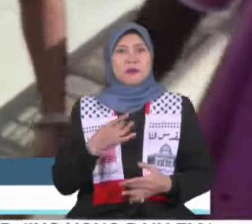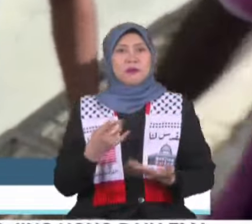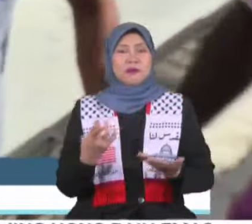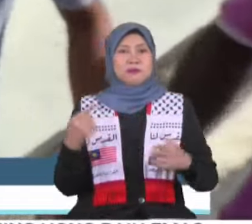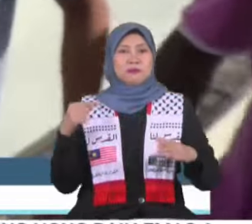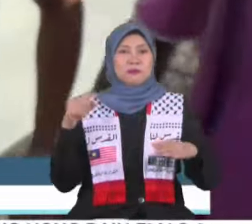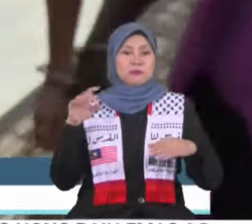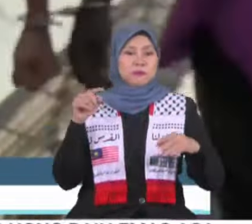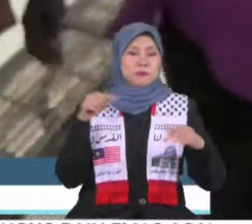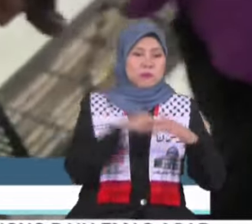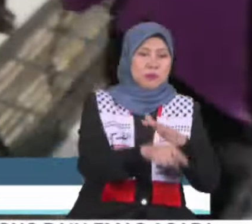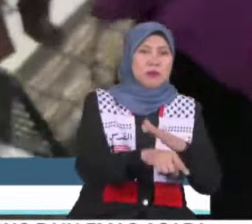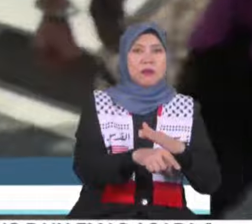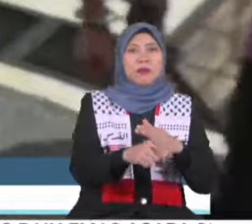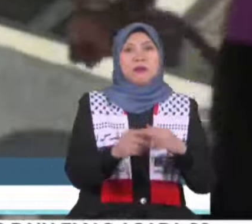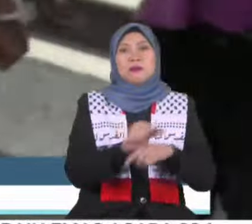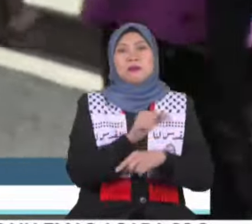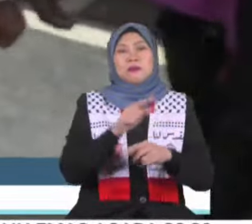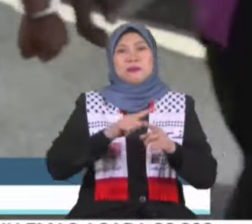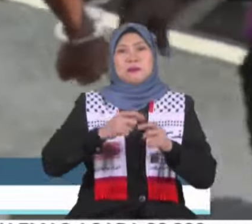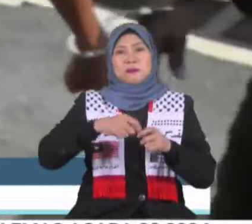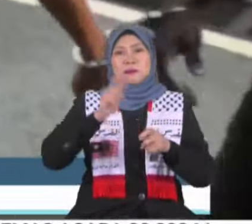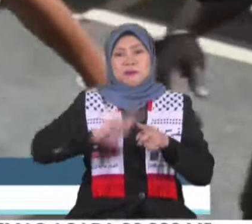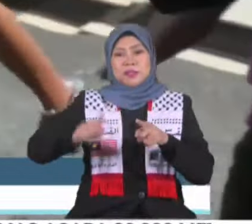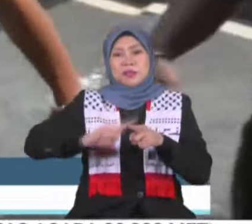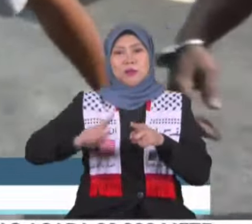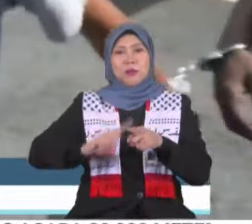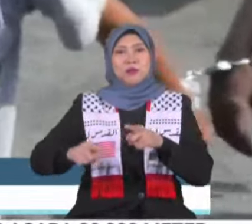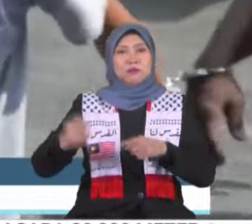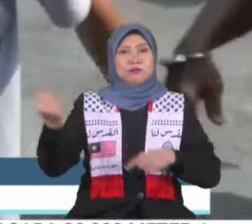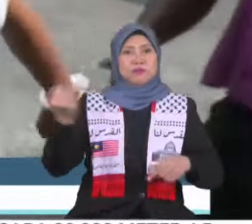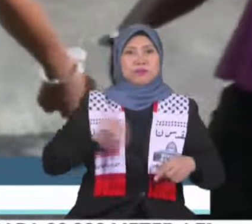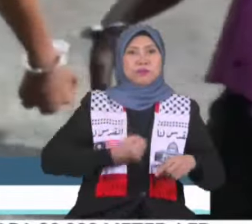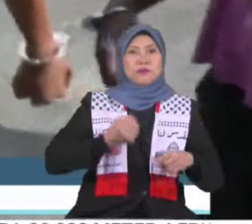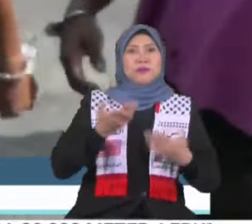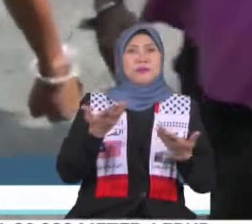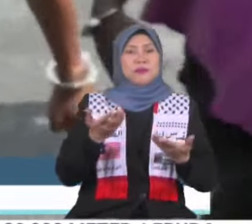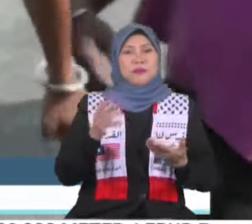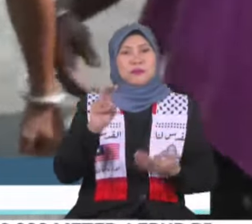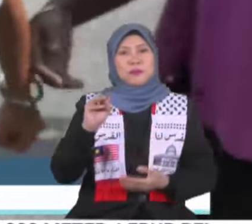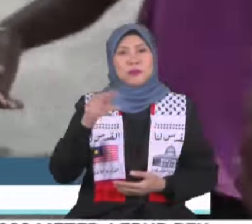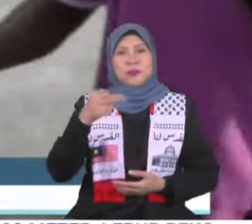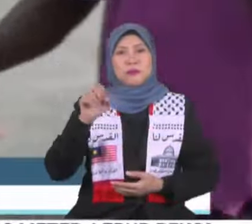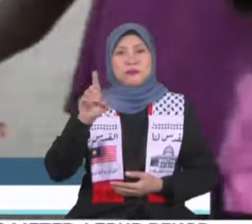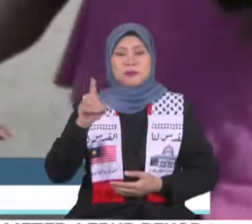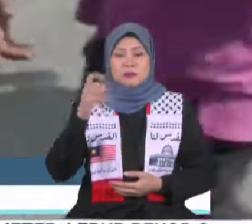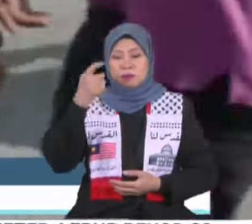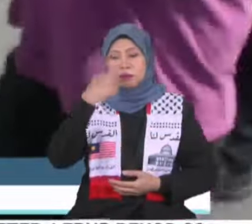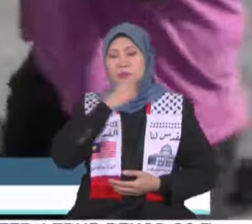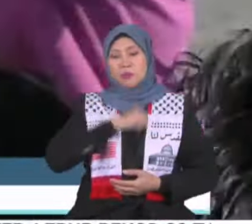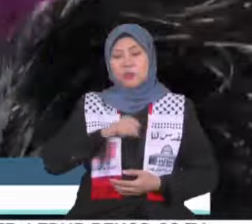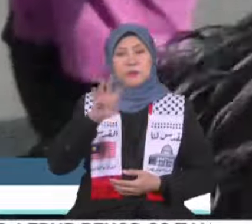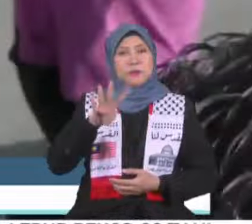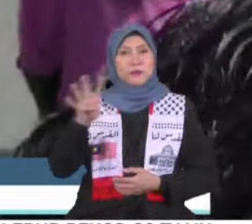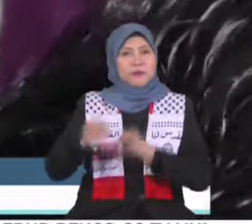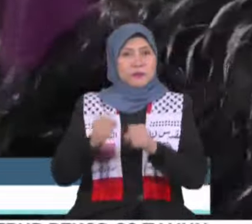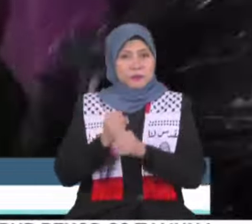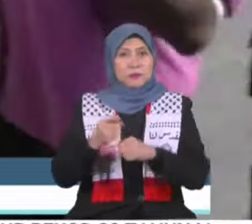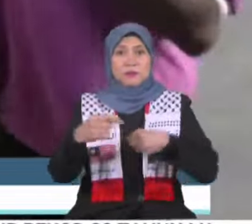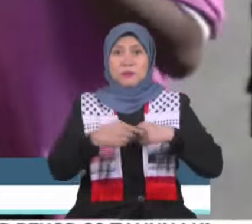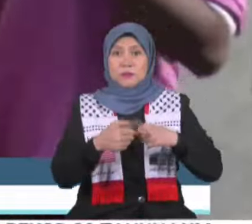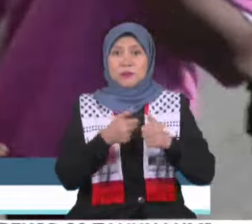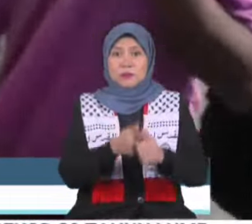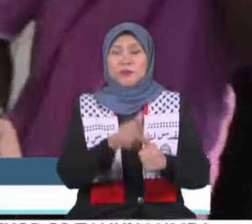menyebabkan kecederaan gunakan sebilah pisau ke atas Muhammad Harunizam Usman, 44 tahun. Pertuduhan dibuat